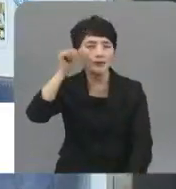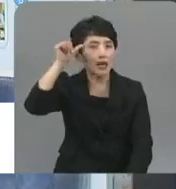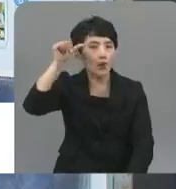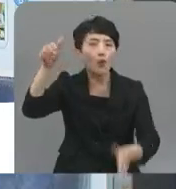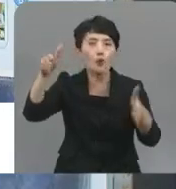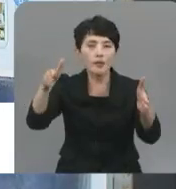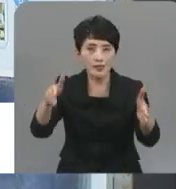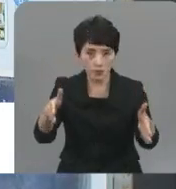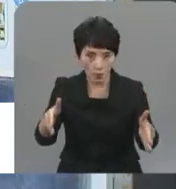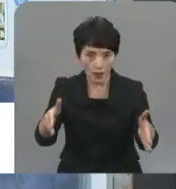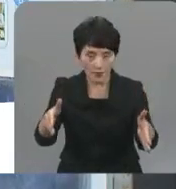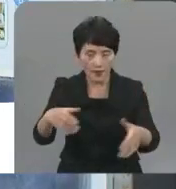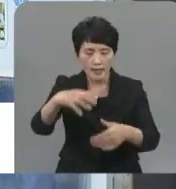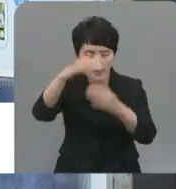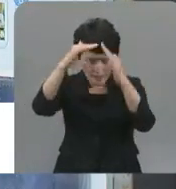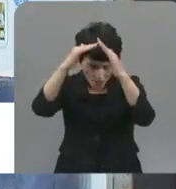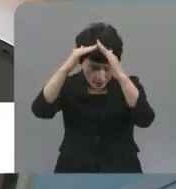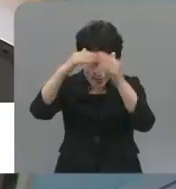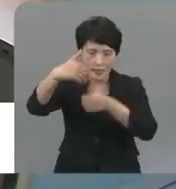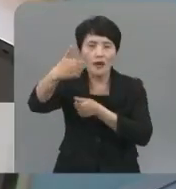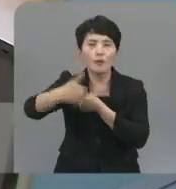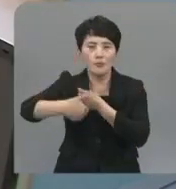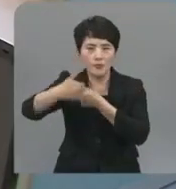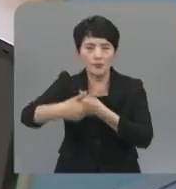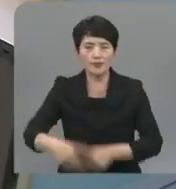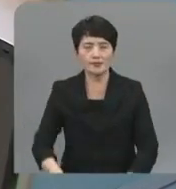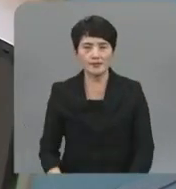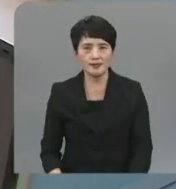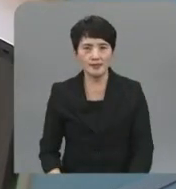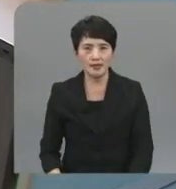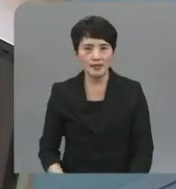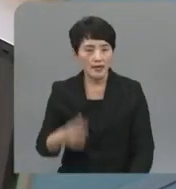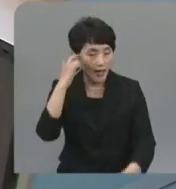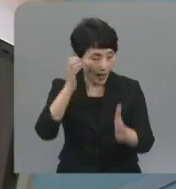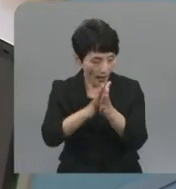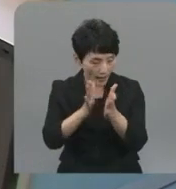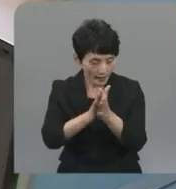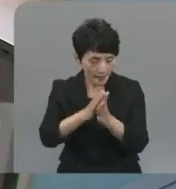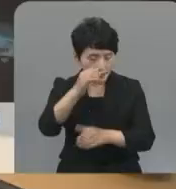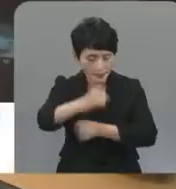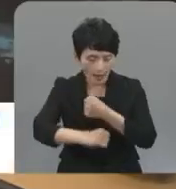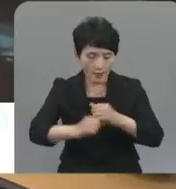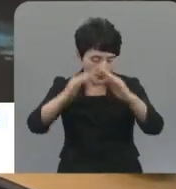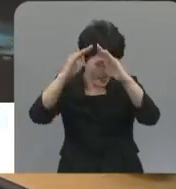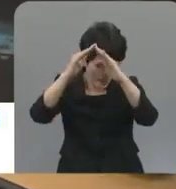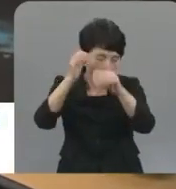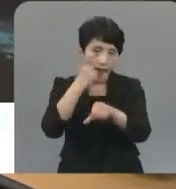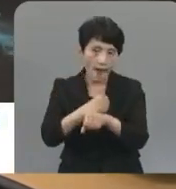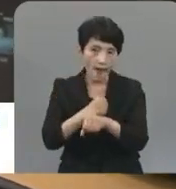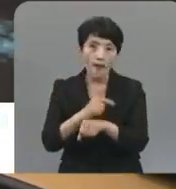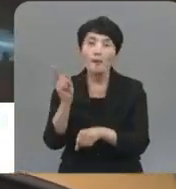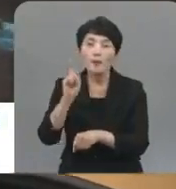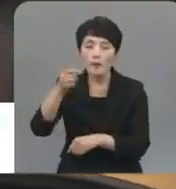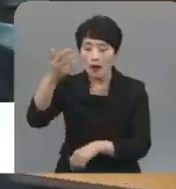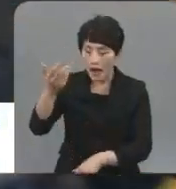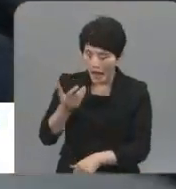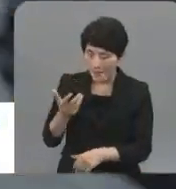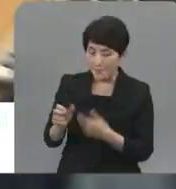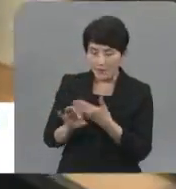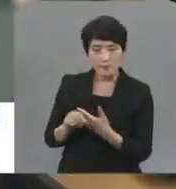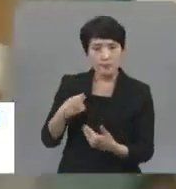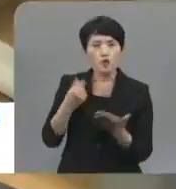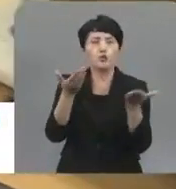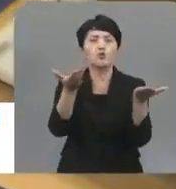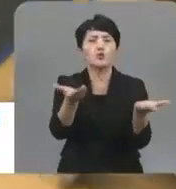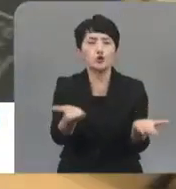từ 0 giờ ngày 1 tháng 6 Quy định bắt buộc cách ly trong 7 ngày đối với bệnh nhân dương tính với covid-19 sẽ được nới lỏng thành Khuyến